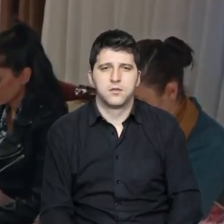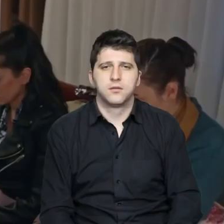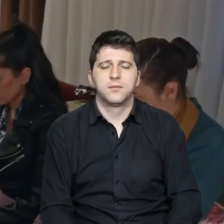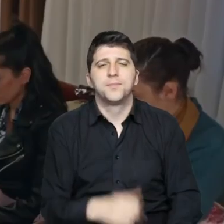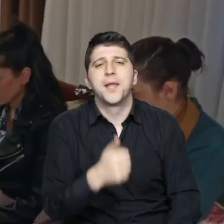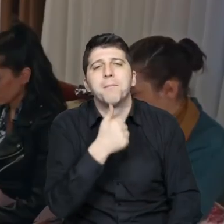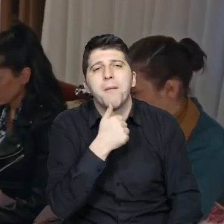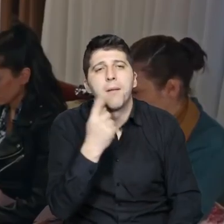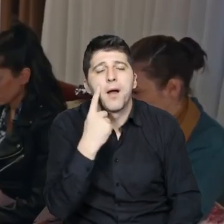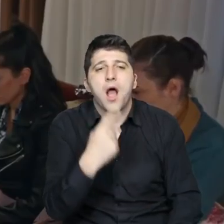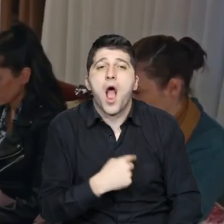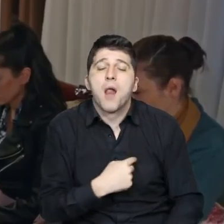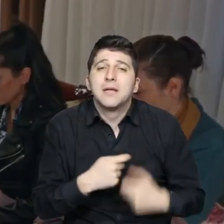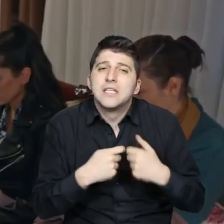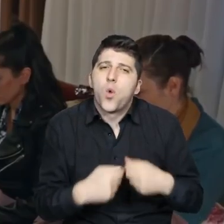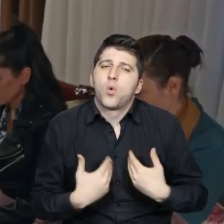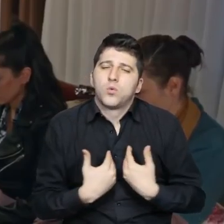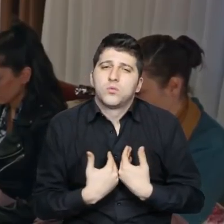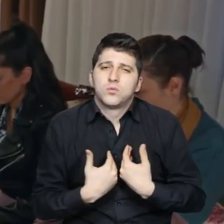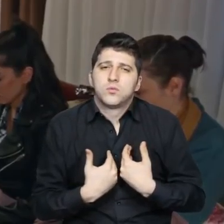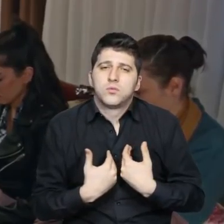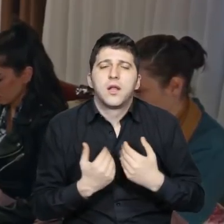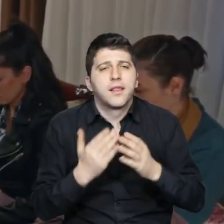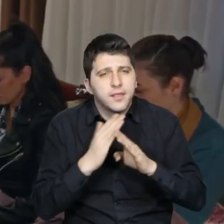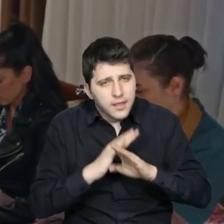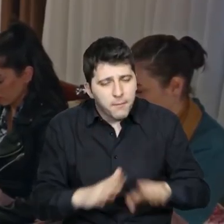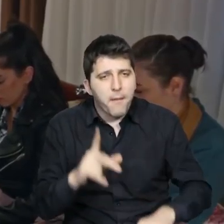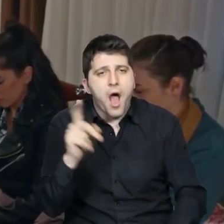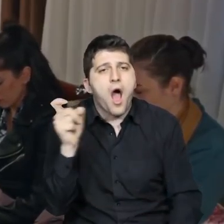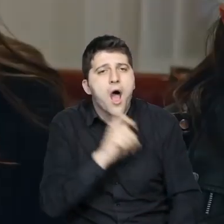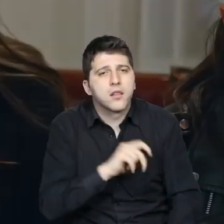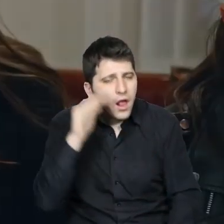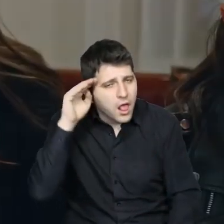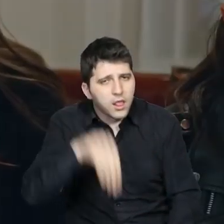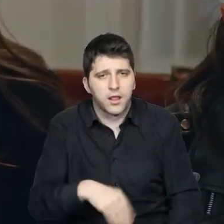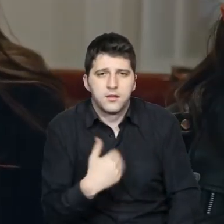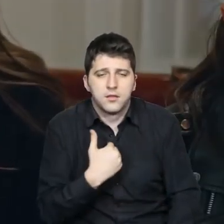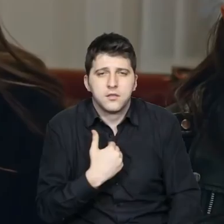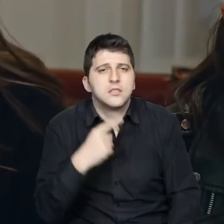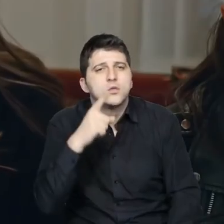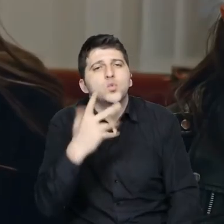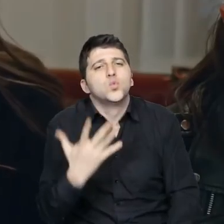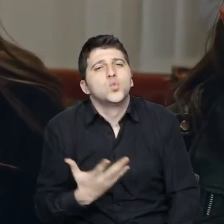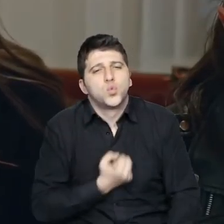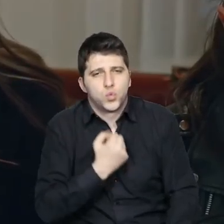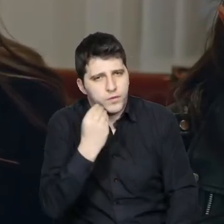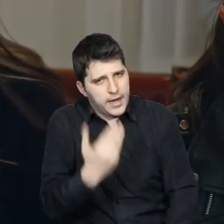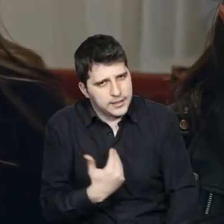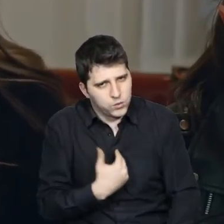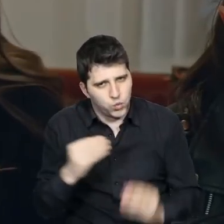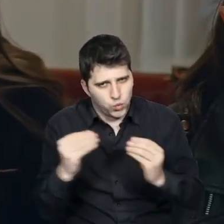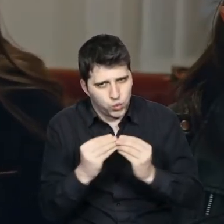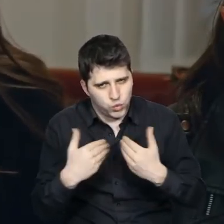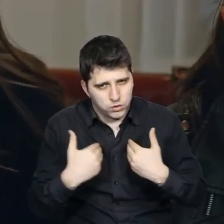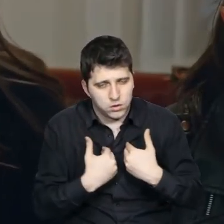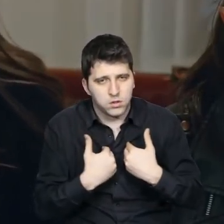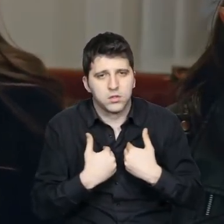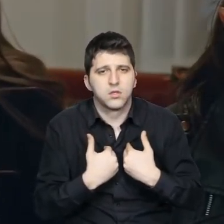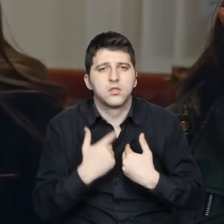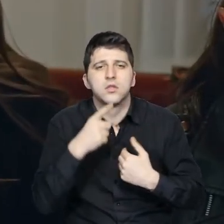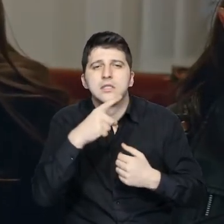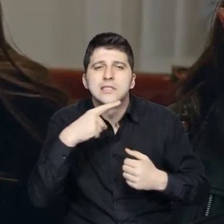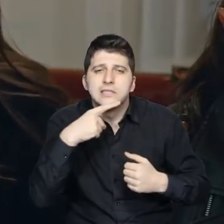Baba bak, kalbimizi çok kırıyorsun. Tamam bak, bir hata yaptık. Seni üzdük. Seni zor durumda